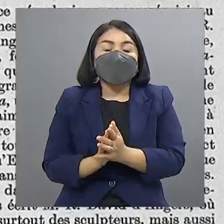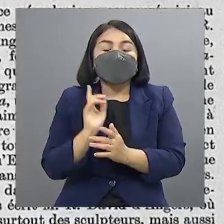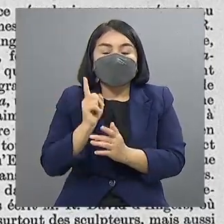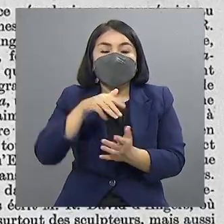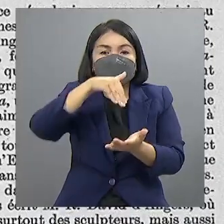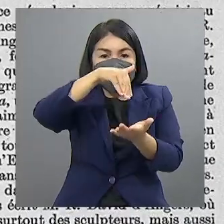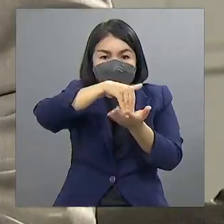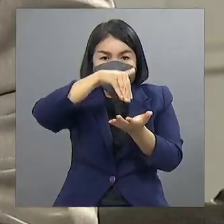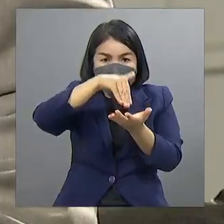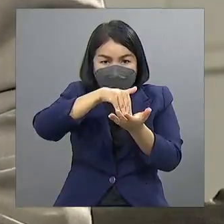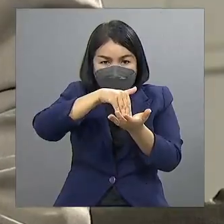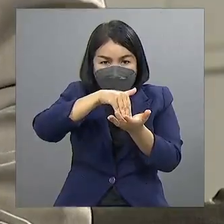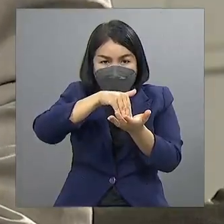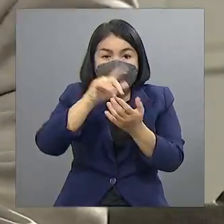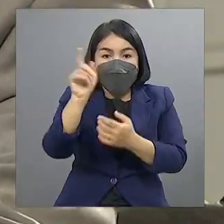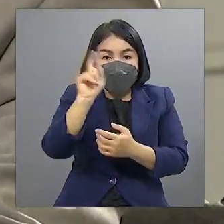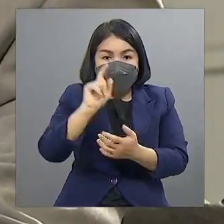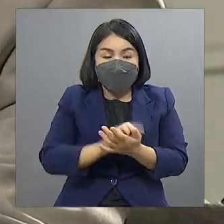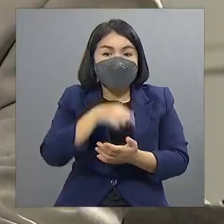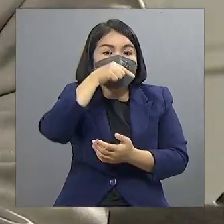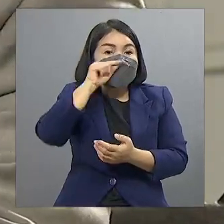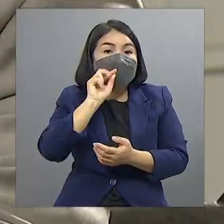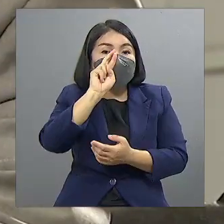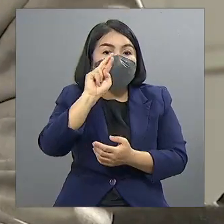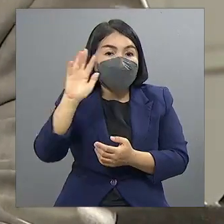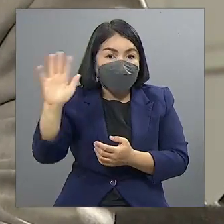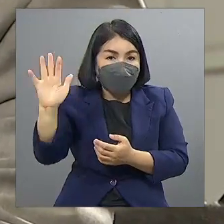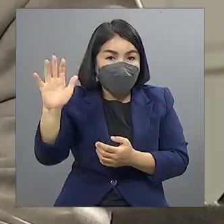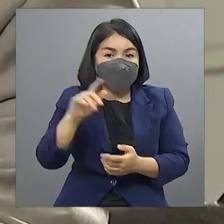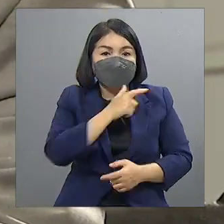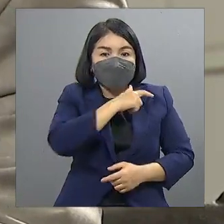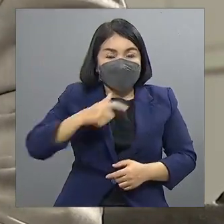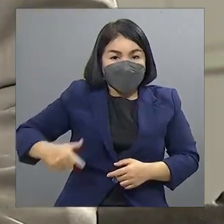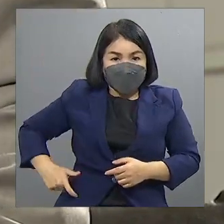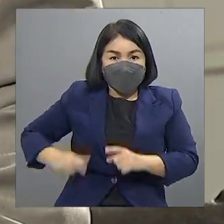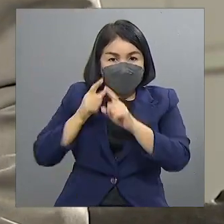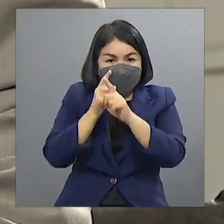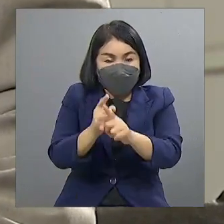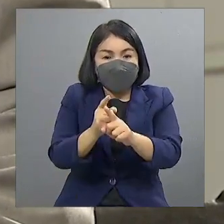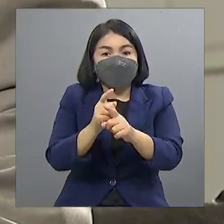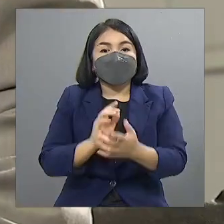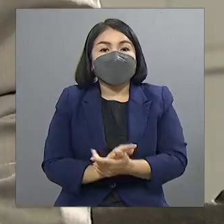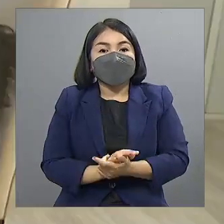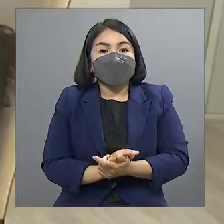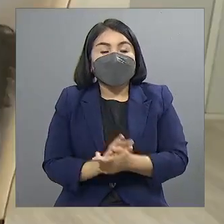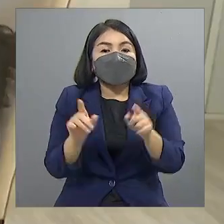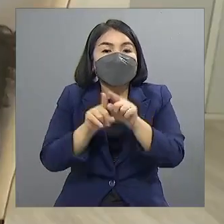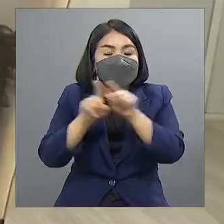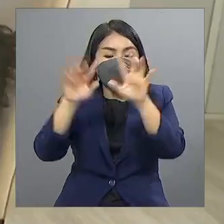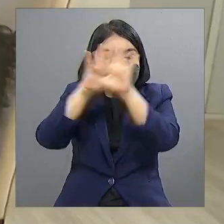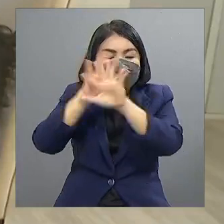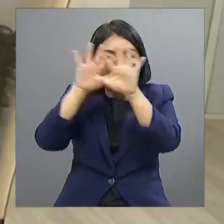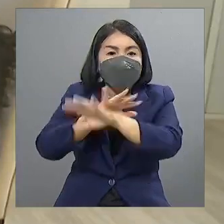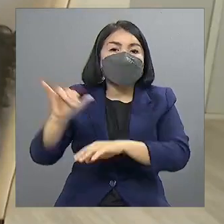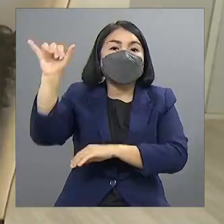รูปนั่นเองซึ่งไม่ได้ตั้งอยู่บนเหนือประตูเหมือนในยุโรปดังที่ได้คาดการไว้ในตอนแรกครับ แล้ววัสดุที่